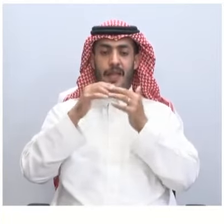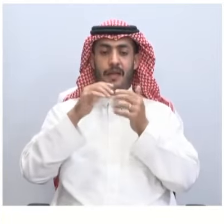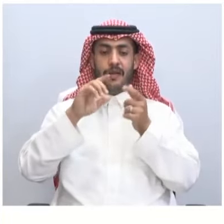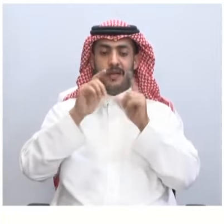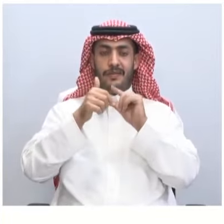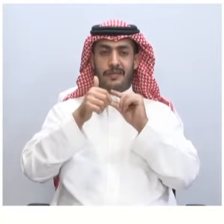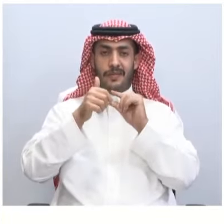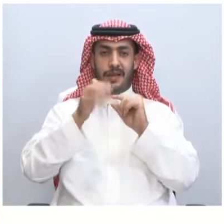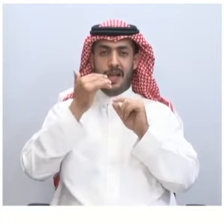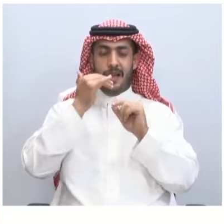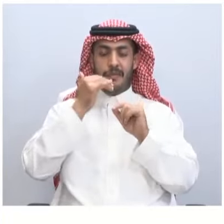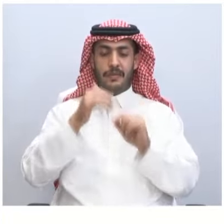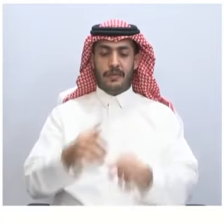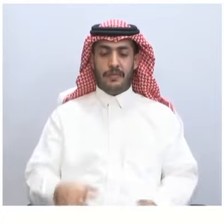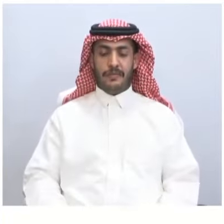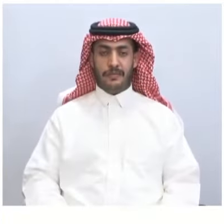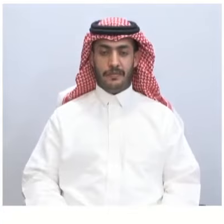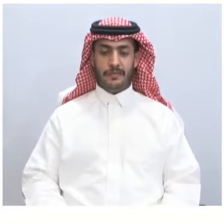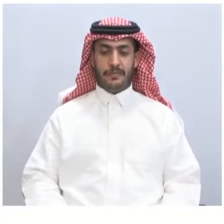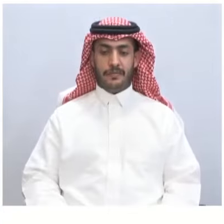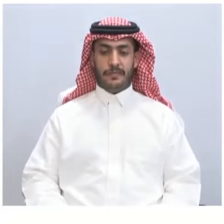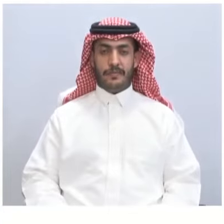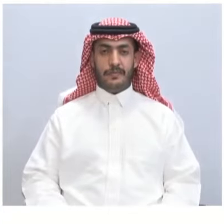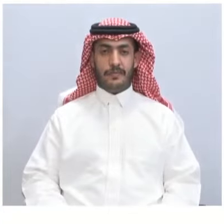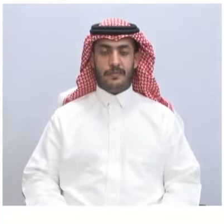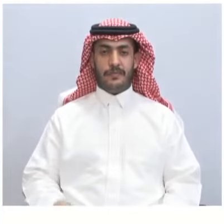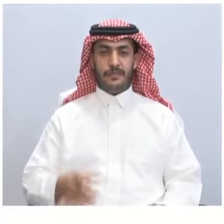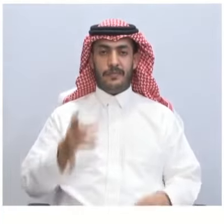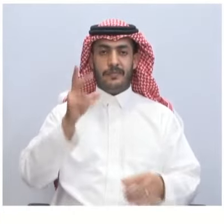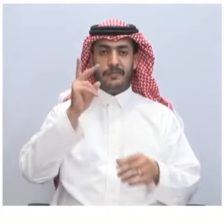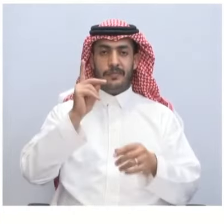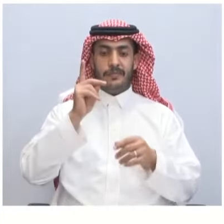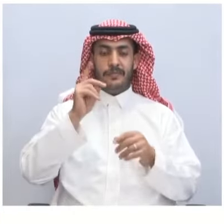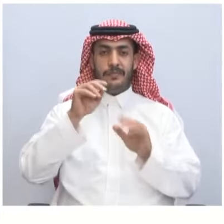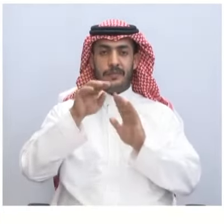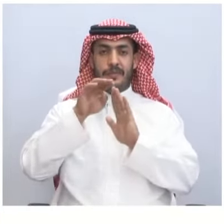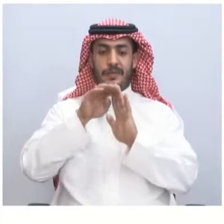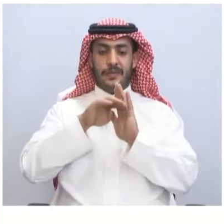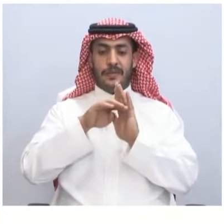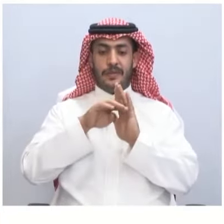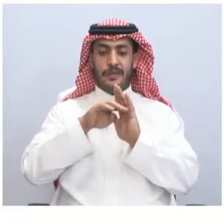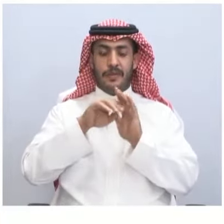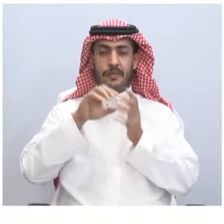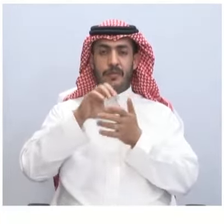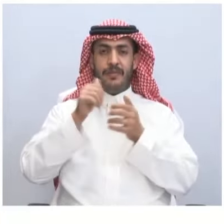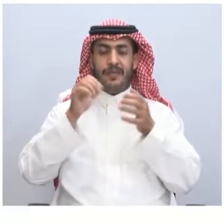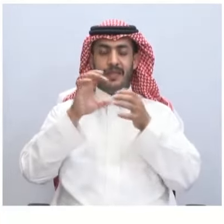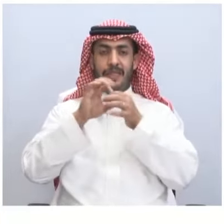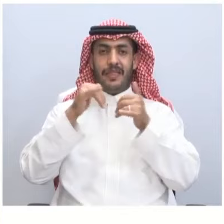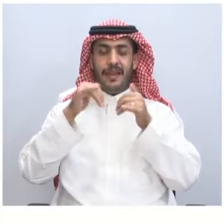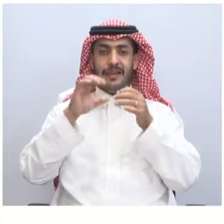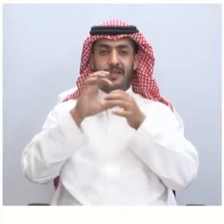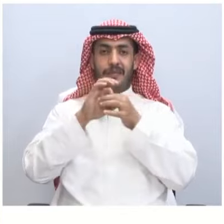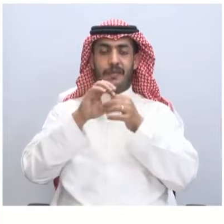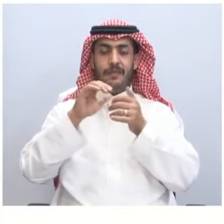لدول الخليج العربيه كذلك استنتاج عوامل ترابط دول